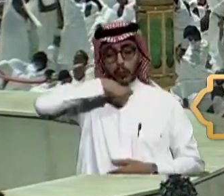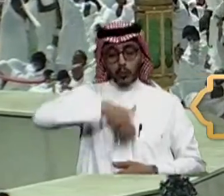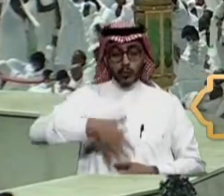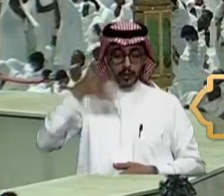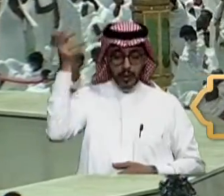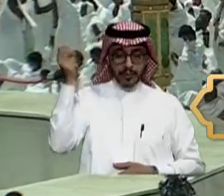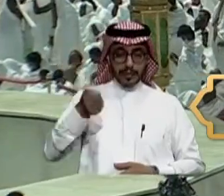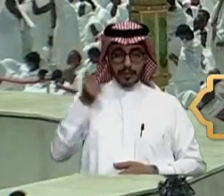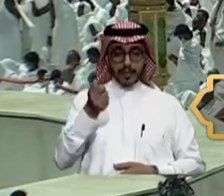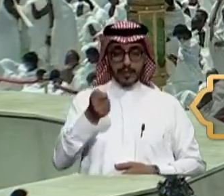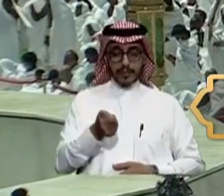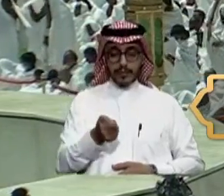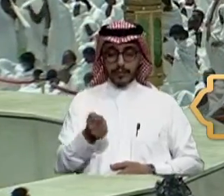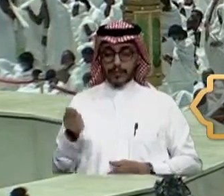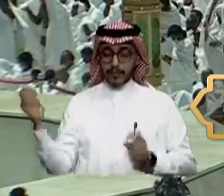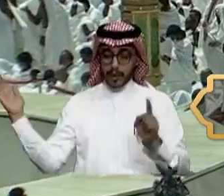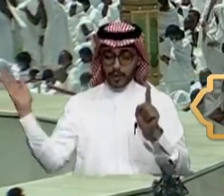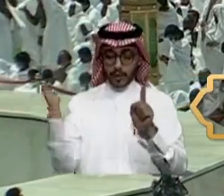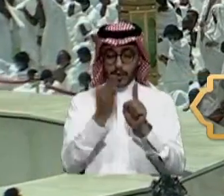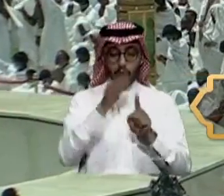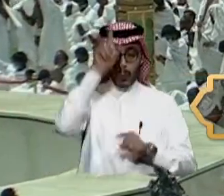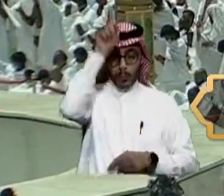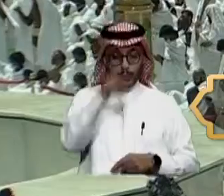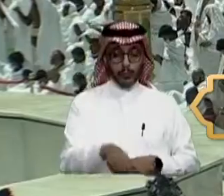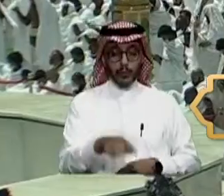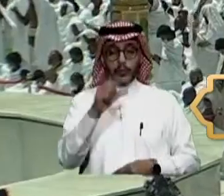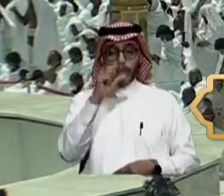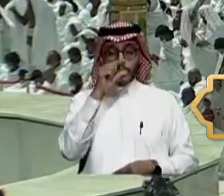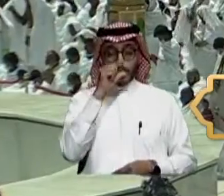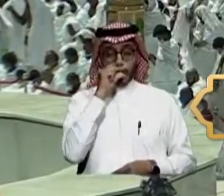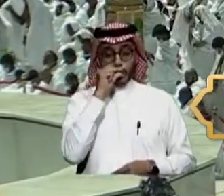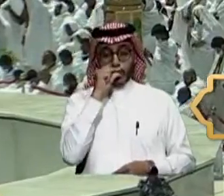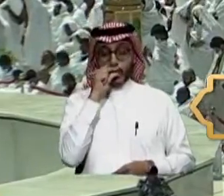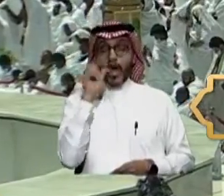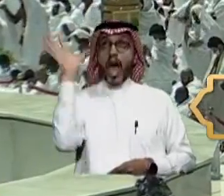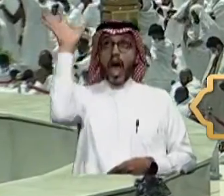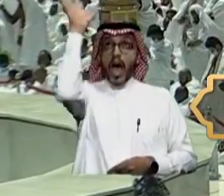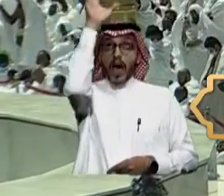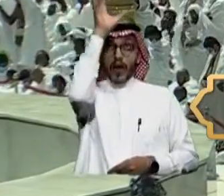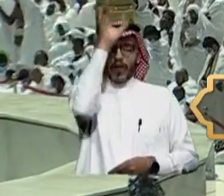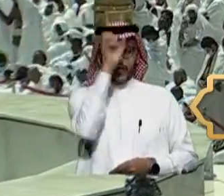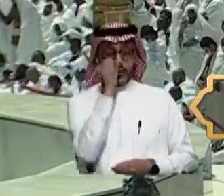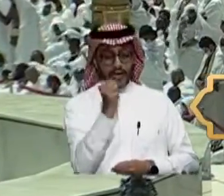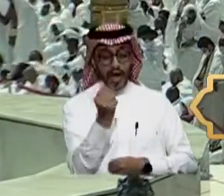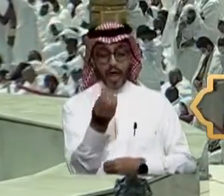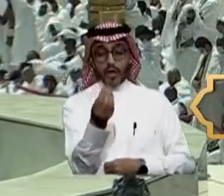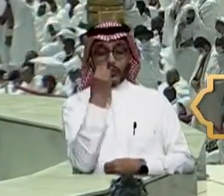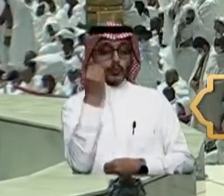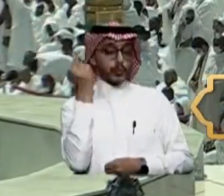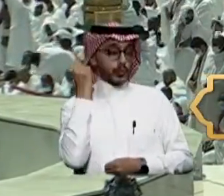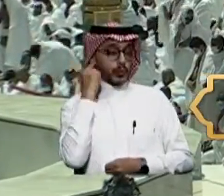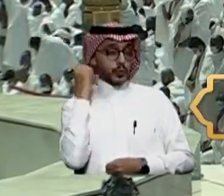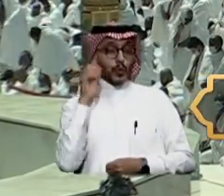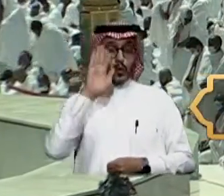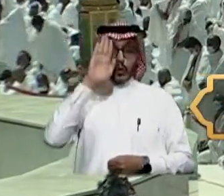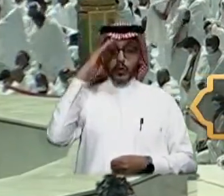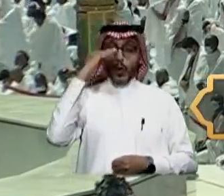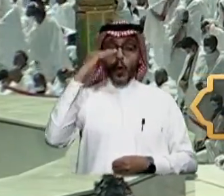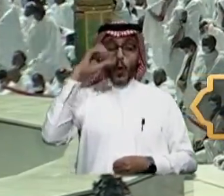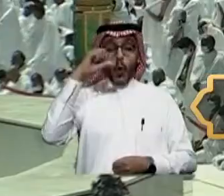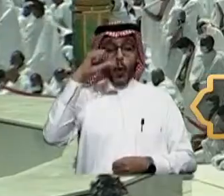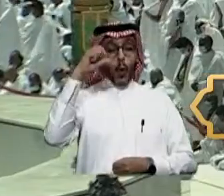وسلم في استقبال يوم الصوم انه يتسحر ويرقب في السحور ويحث